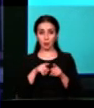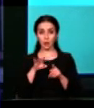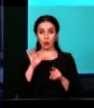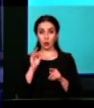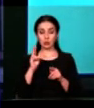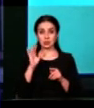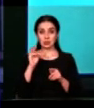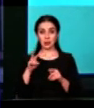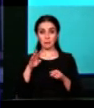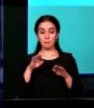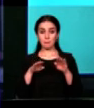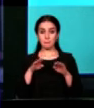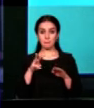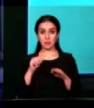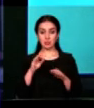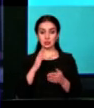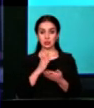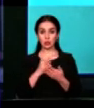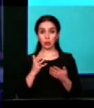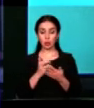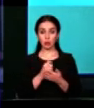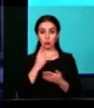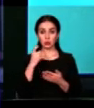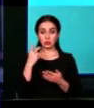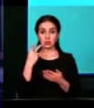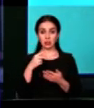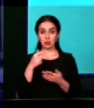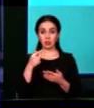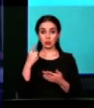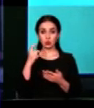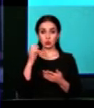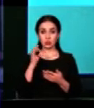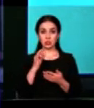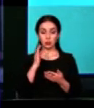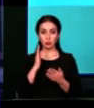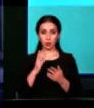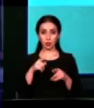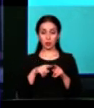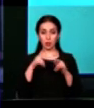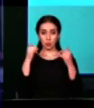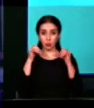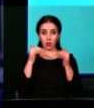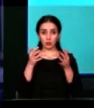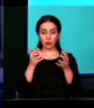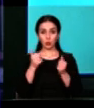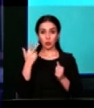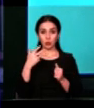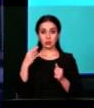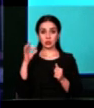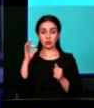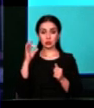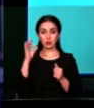topiladi. 120 gram 100% bo'ladigan bo'lsa, demak, mol go'shtidan oladigan